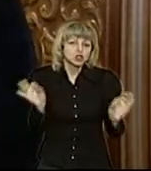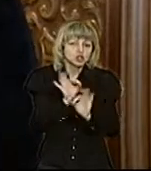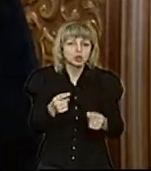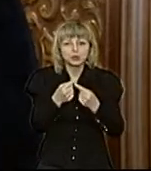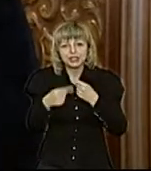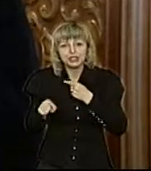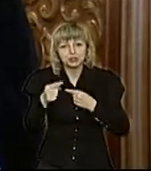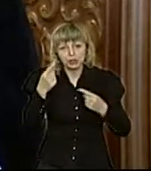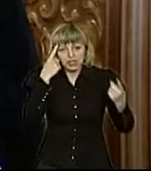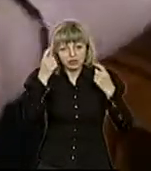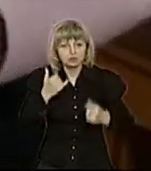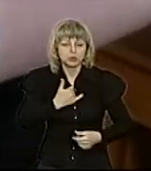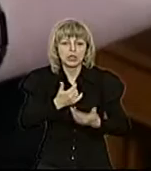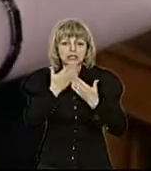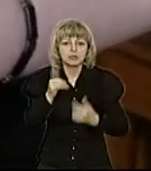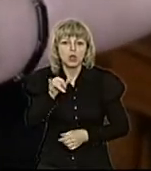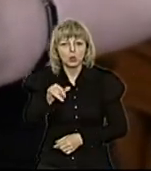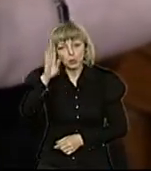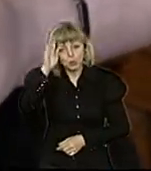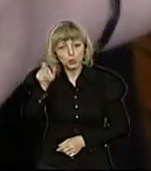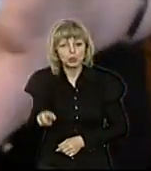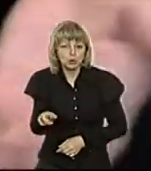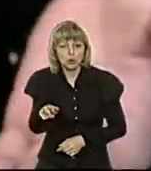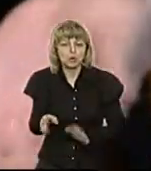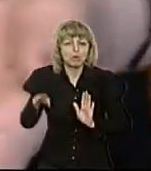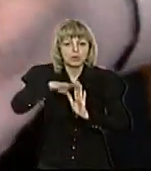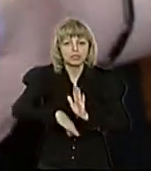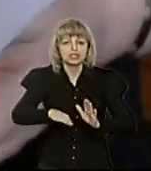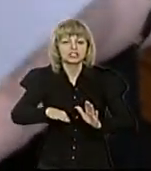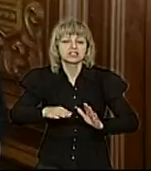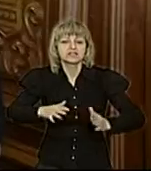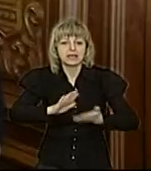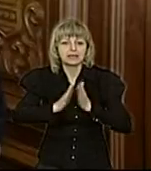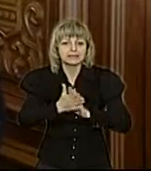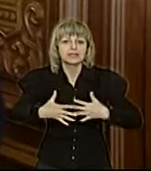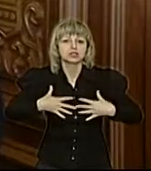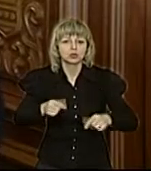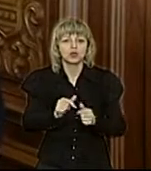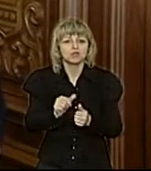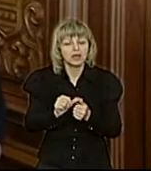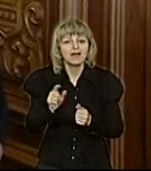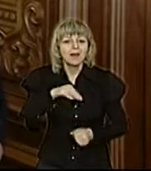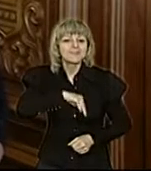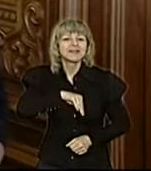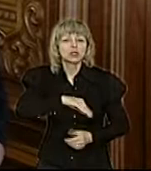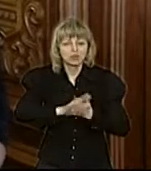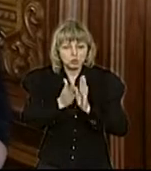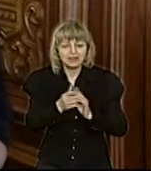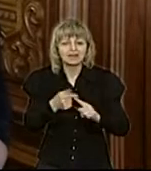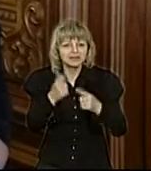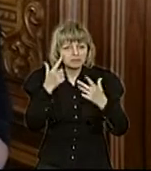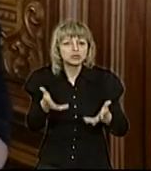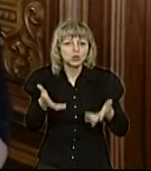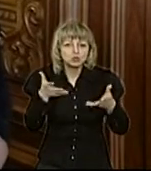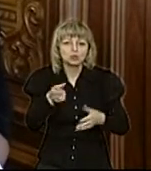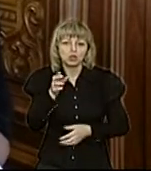іншої інформації у нас немає. У нього значно погіршився стан здоров'я, особливо психологічний стан, і це цілком зрозуміло, тому